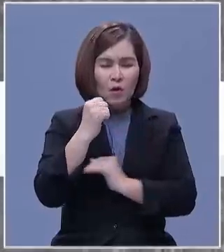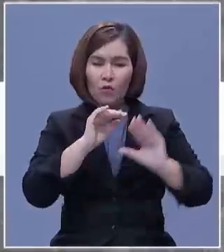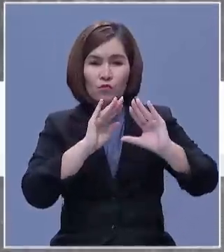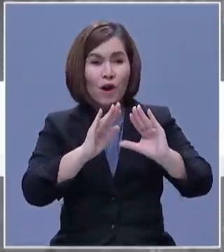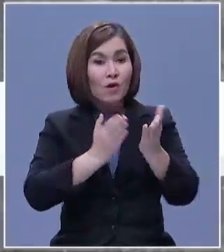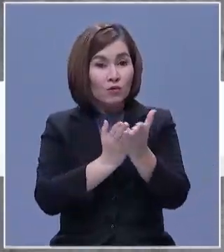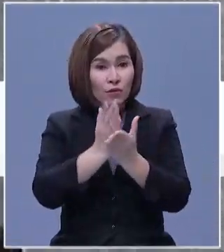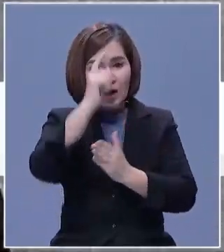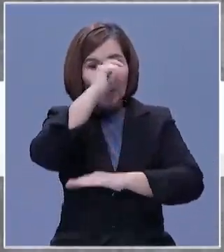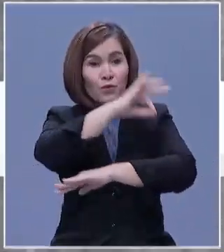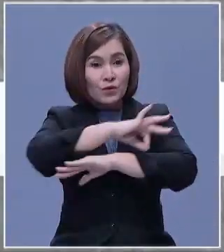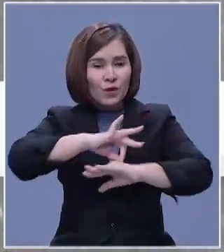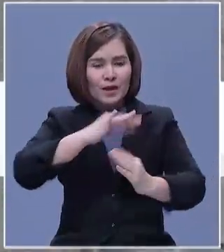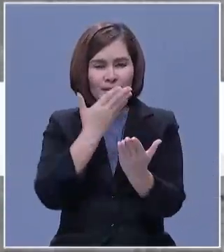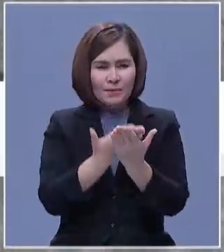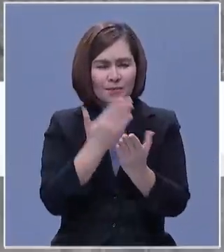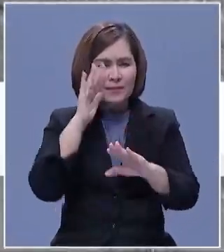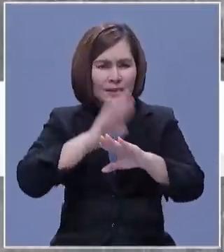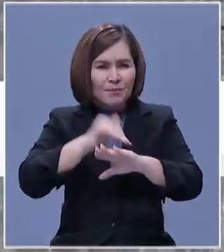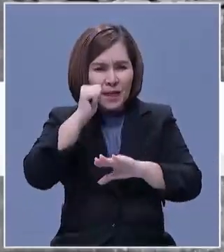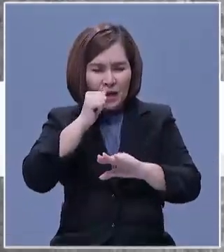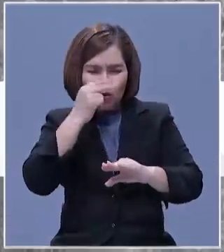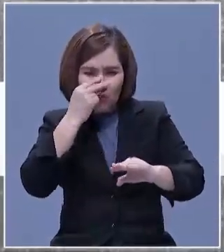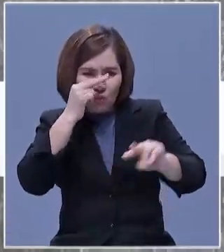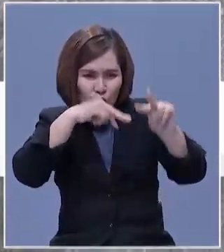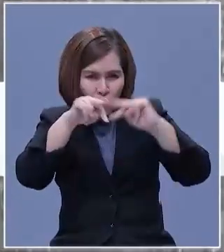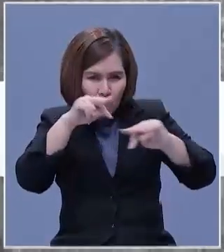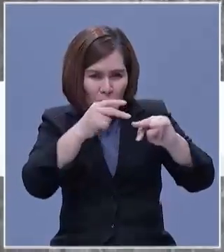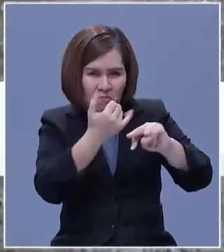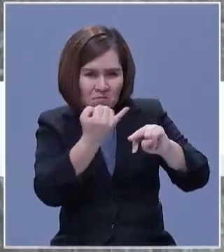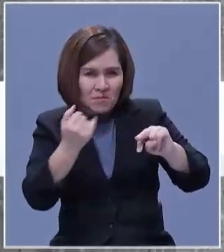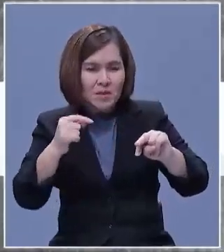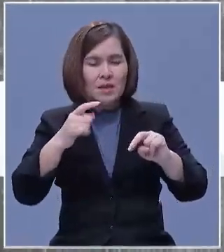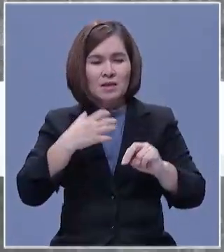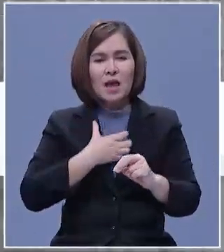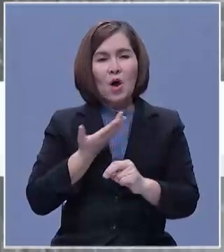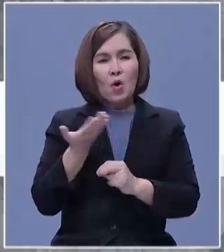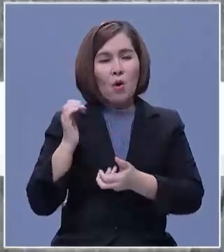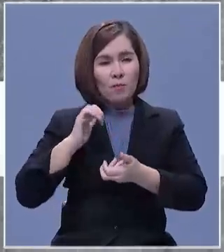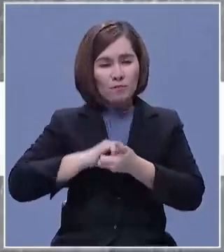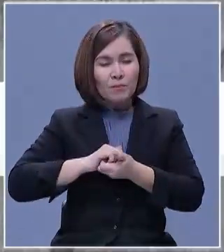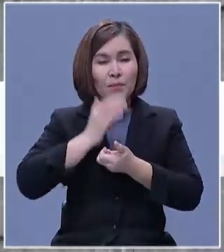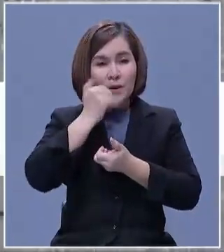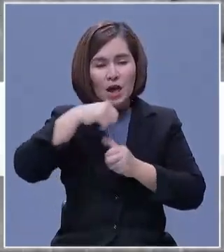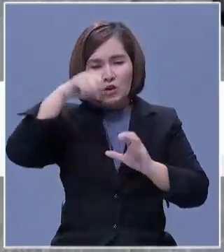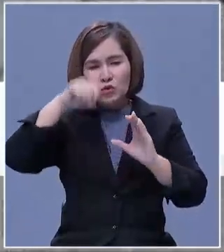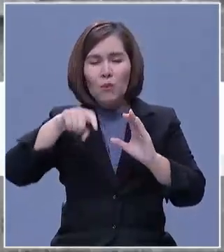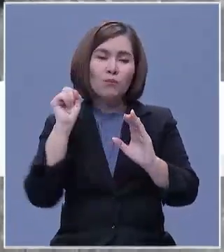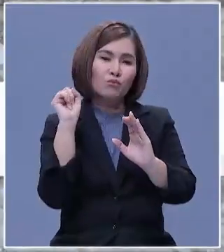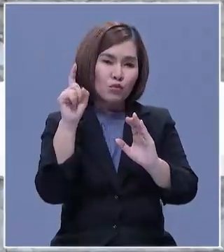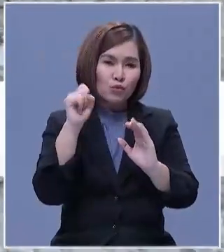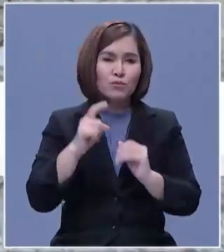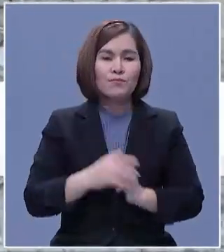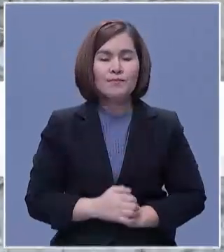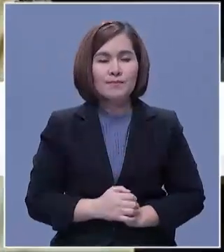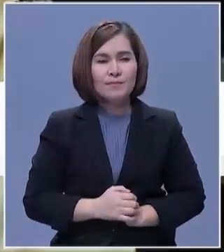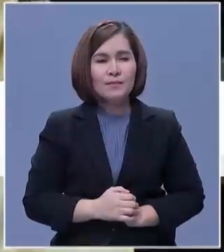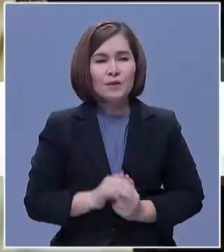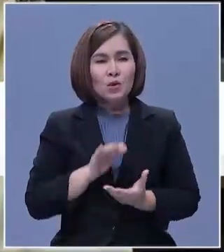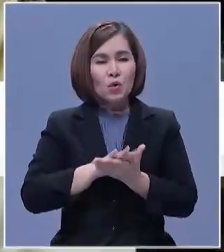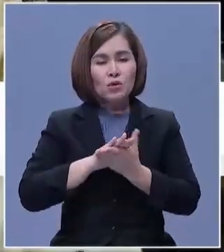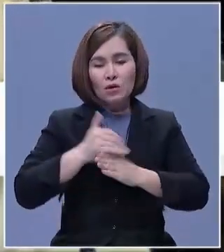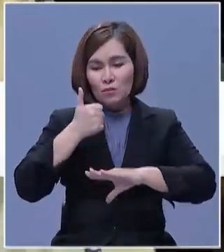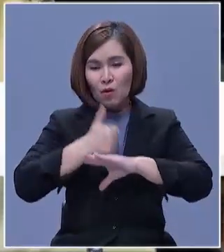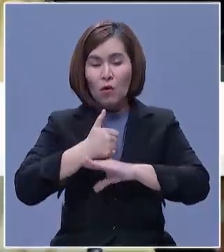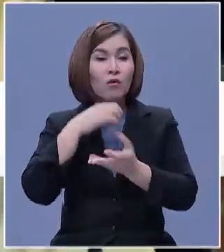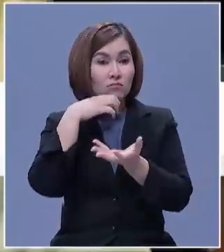รผู้เชี่ยวชาญเนี่ยมาตรวจสอบซึ่งก็อยากให้มีการซ่อมแซมโดยเร็วลองฟังเสียงท่านหน่อยครับ ก็